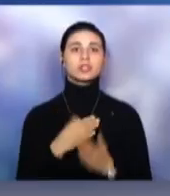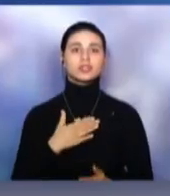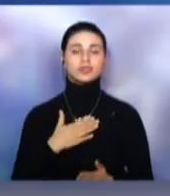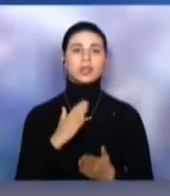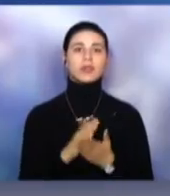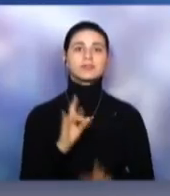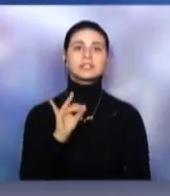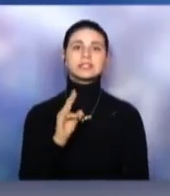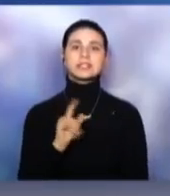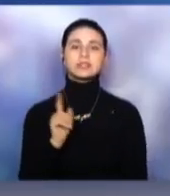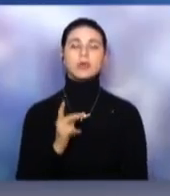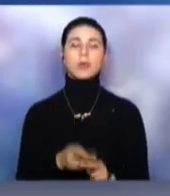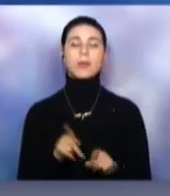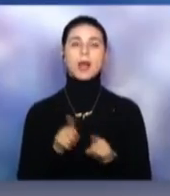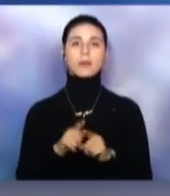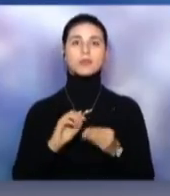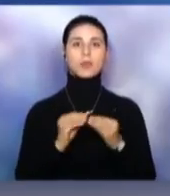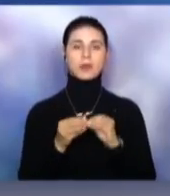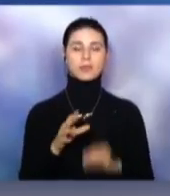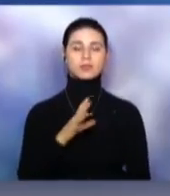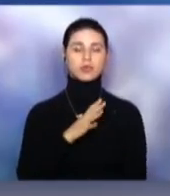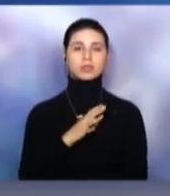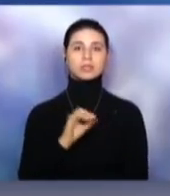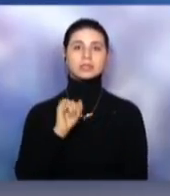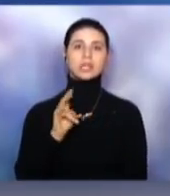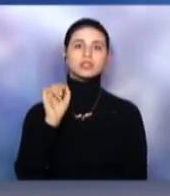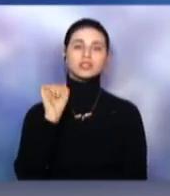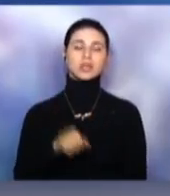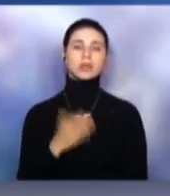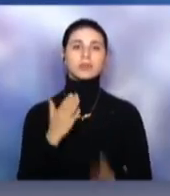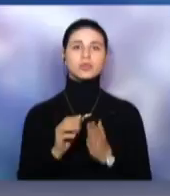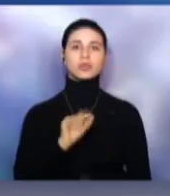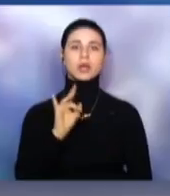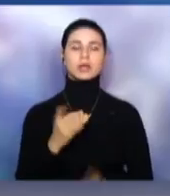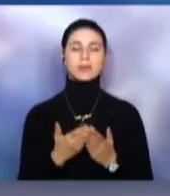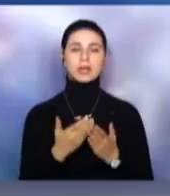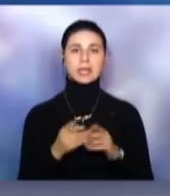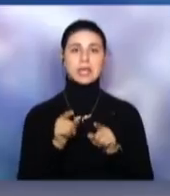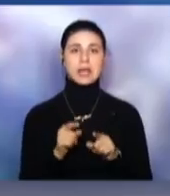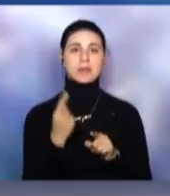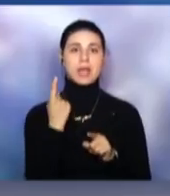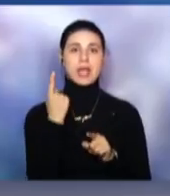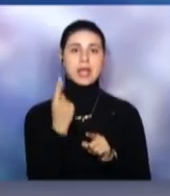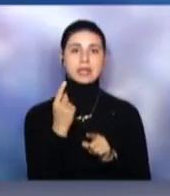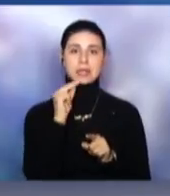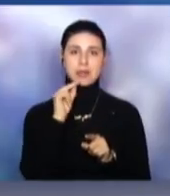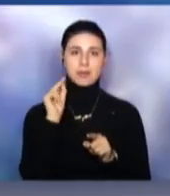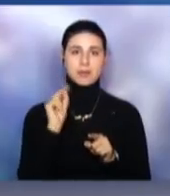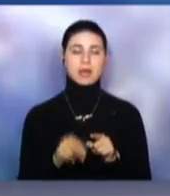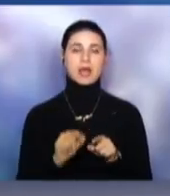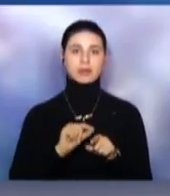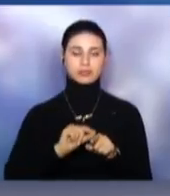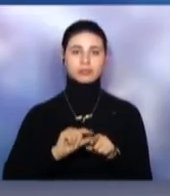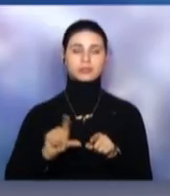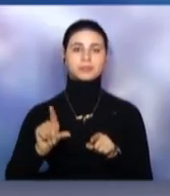გვაქვს რისკი იმისა, რომ ამ ტიპის პრობლემები გქონდეს. ან შეიძლება თუ არა, აი ამ ერთი გამშვები მექანიზმის